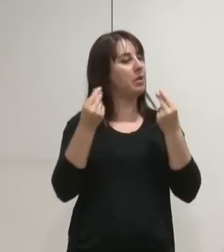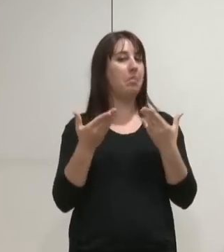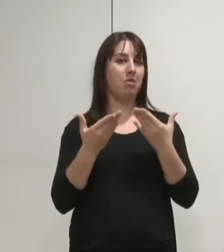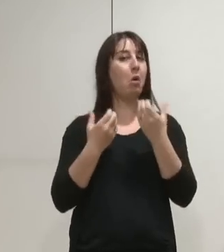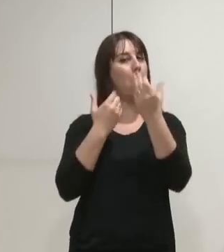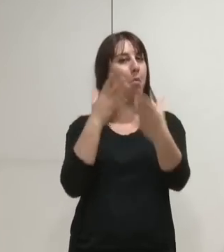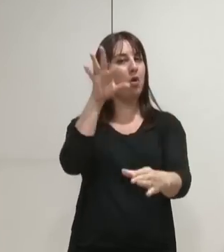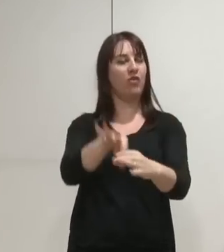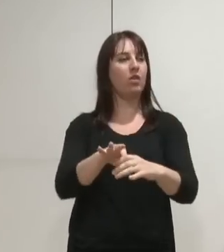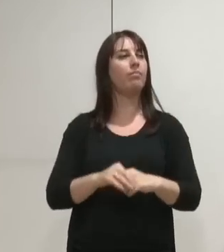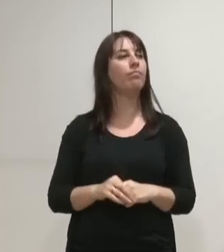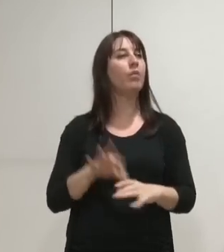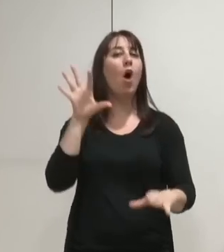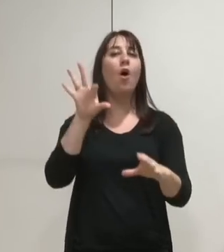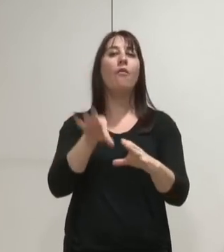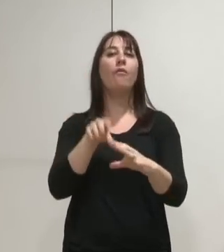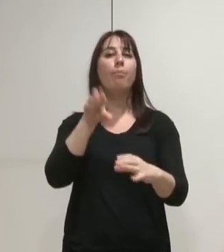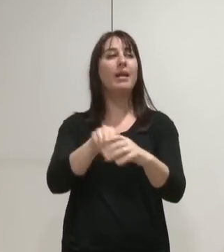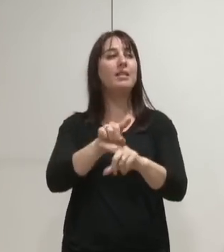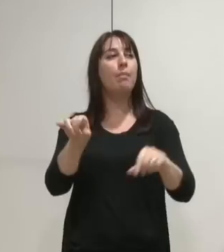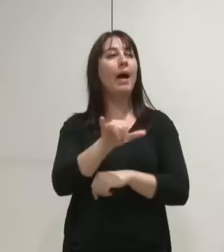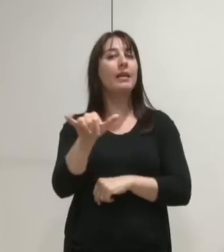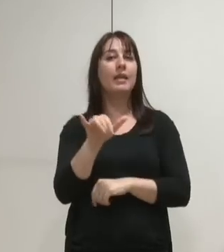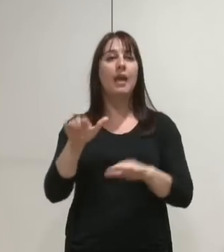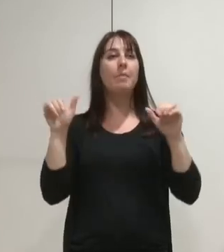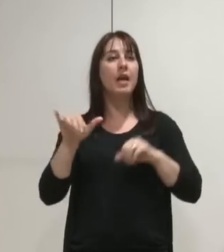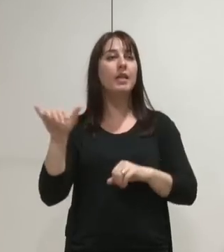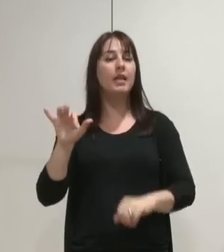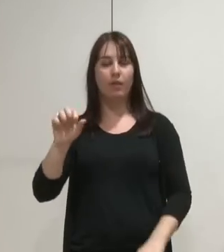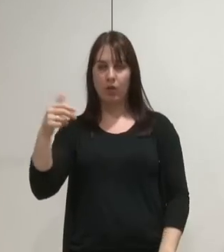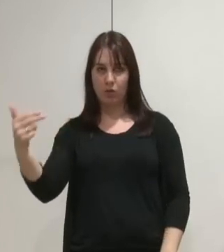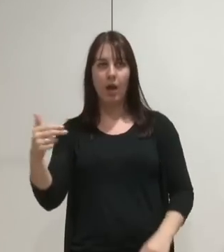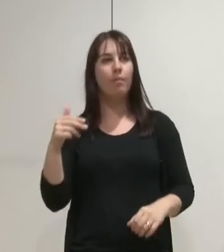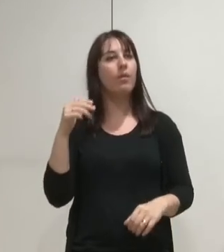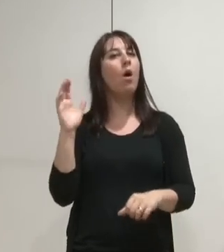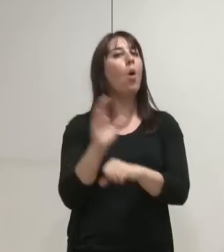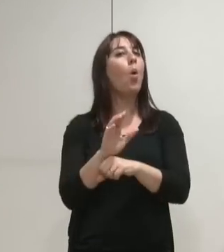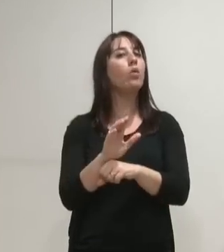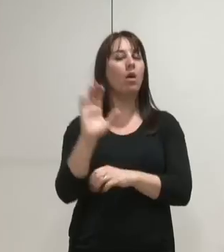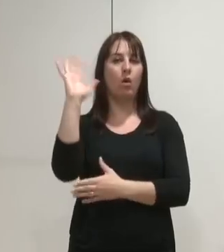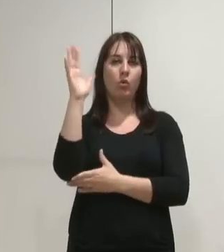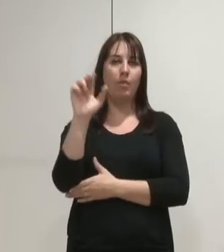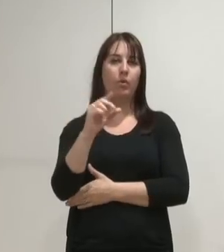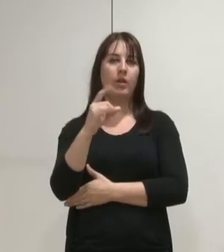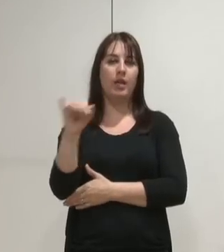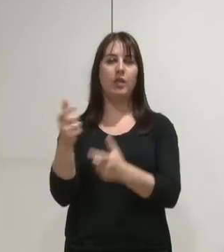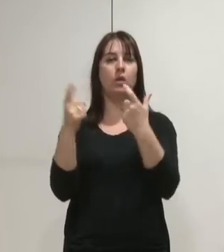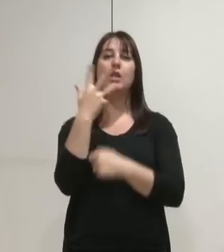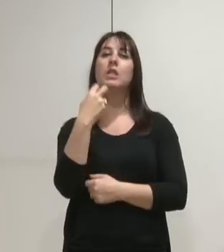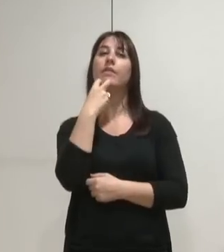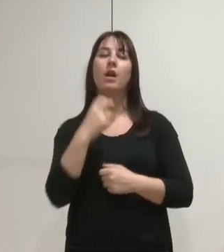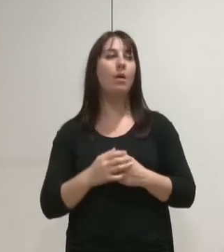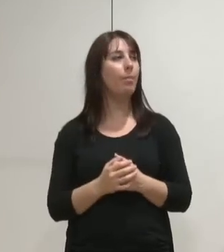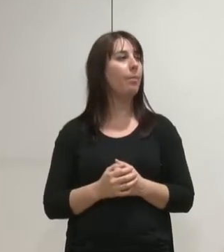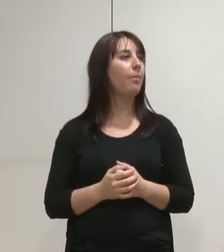voix qui ne prend pas part au vote qui s'abstient Front National qui vote contre UMP udi société